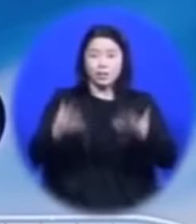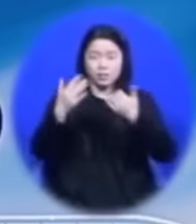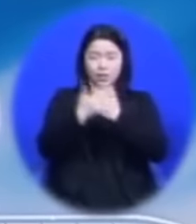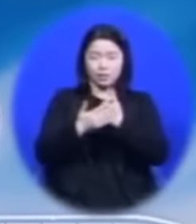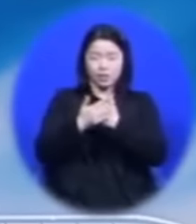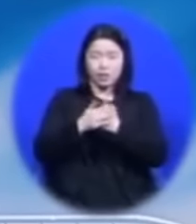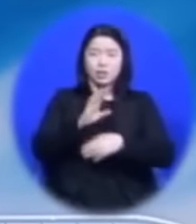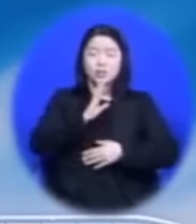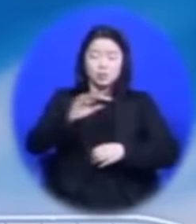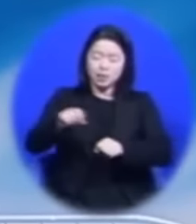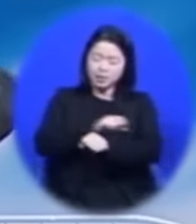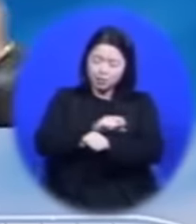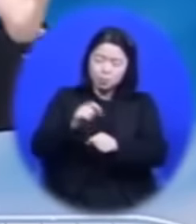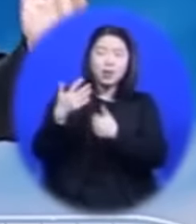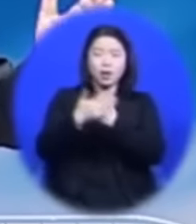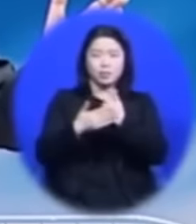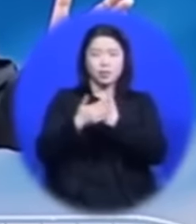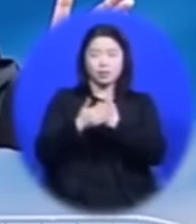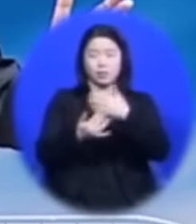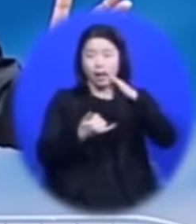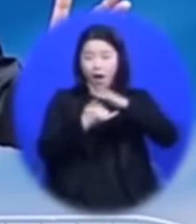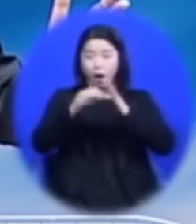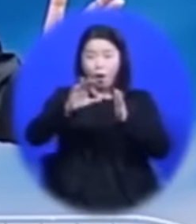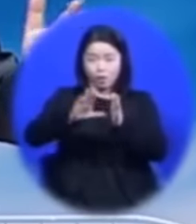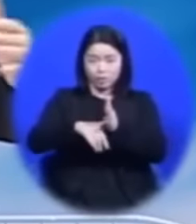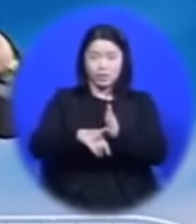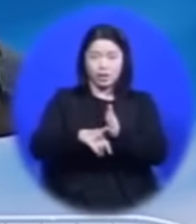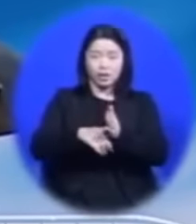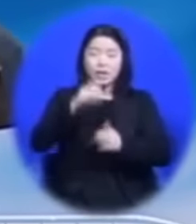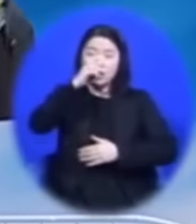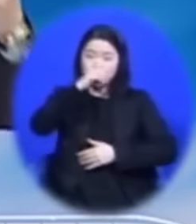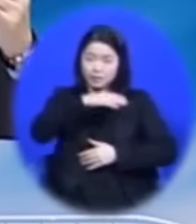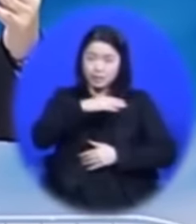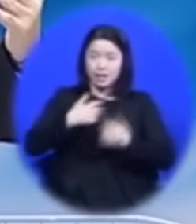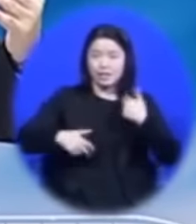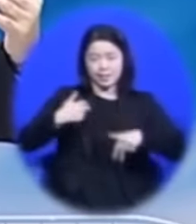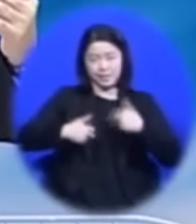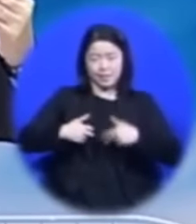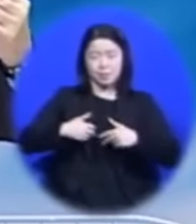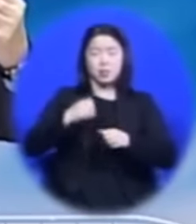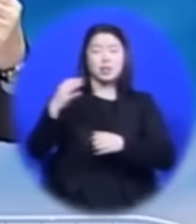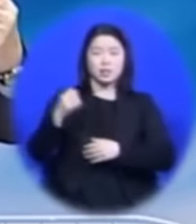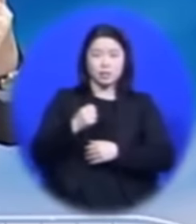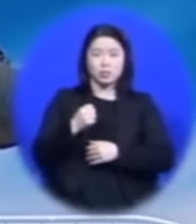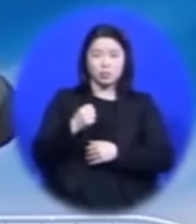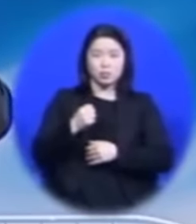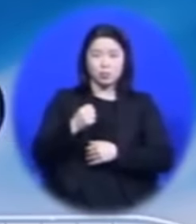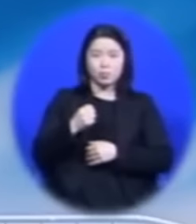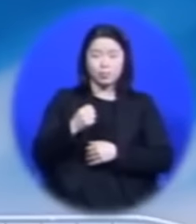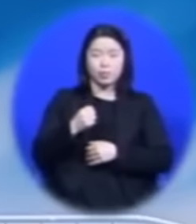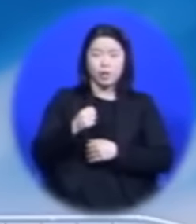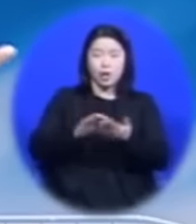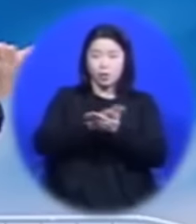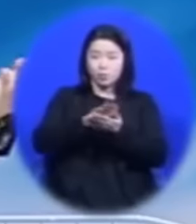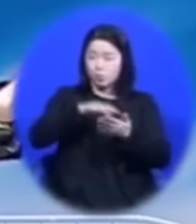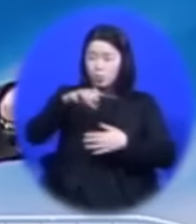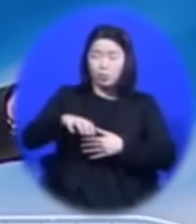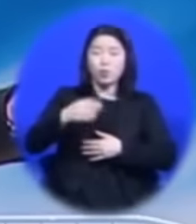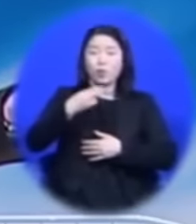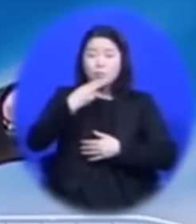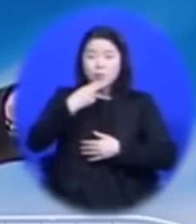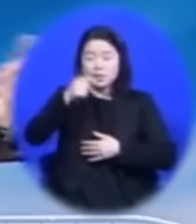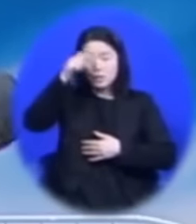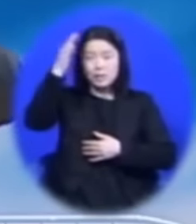정말 특별한 은혜를 어린 시절에 그저 재미삼아 뭐 놀 데가 없을